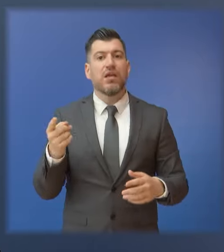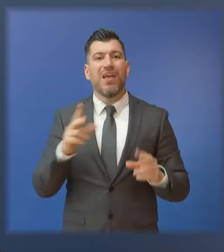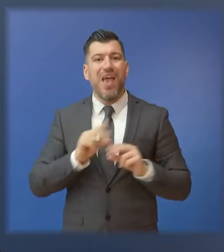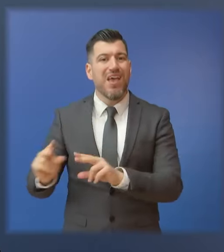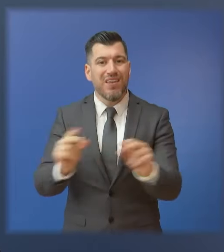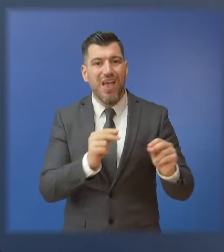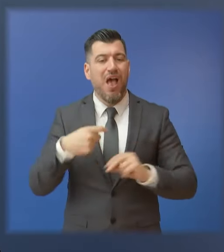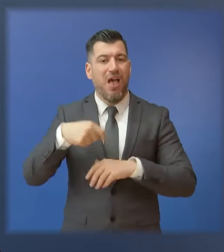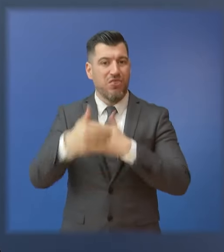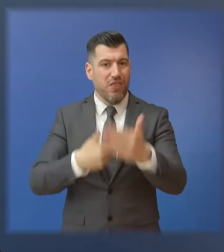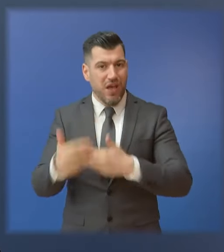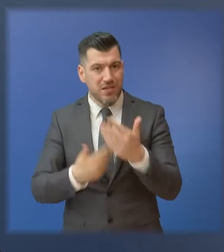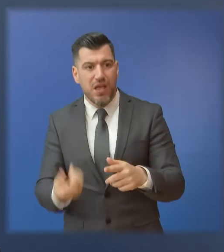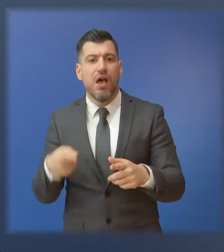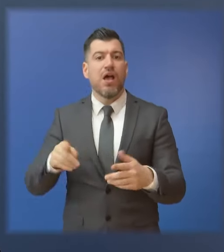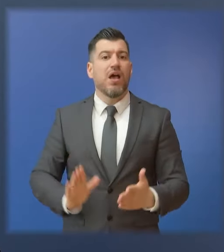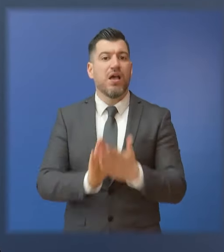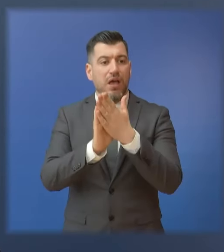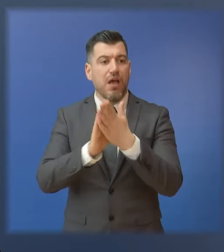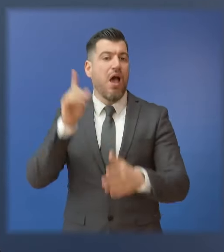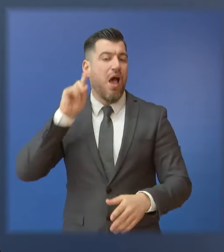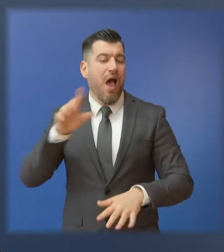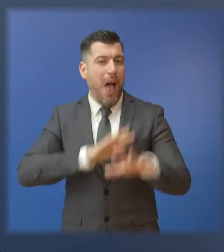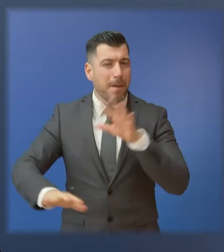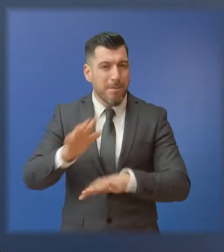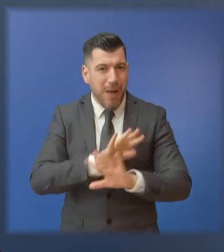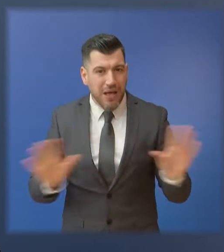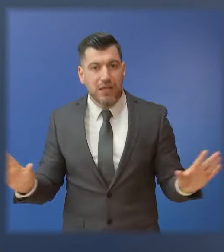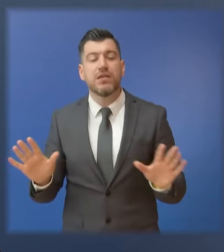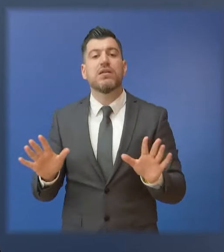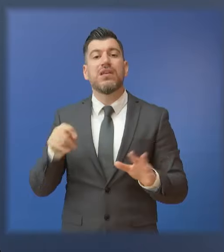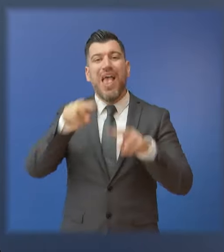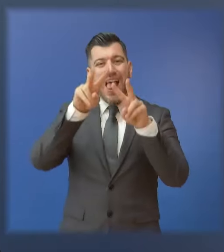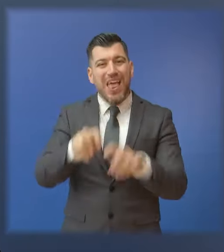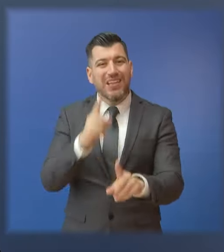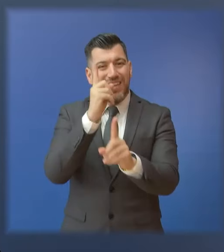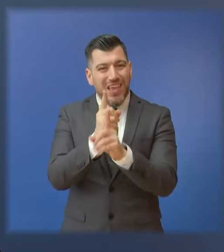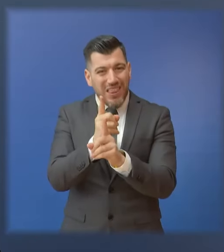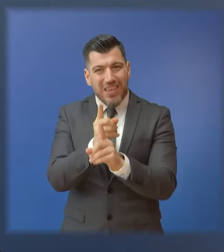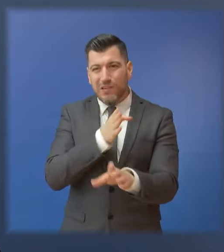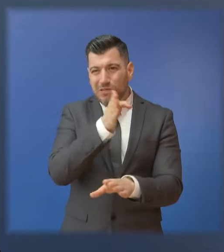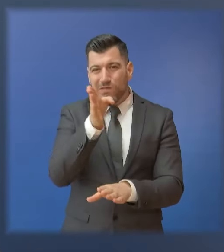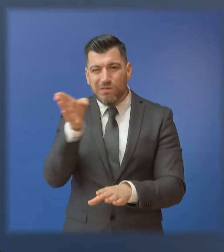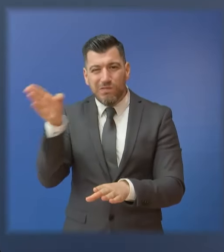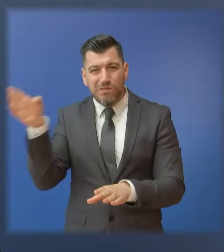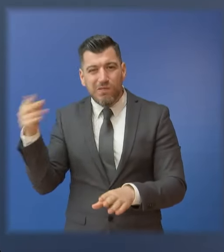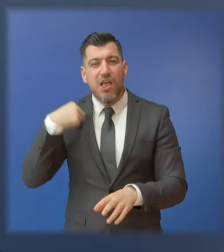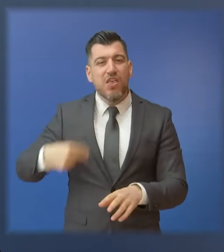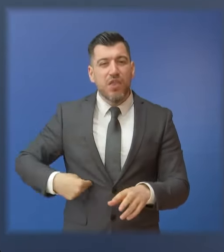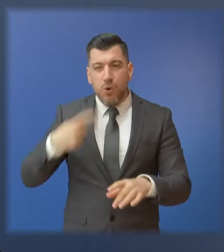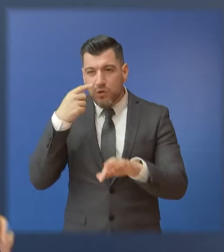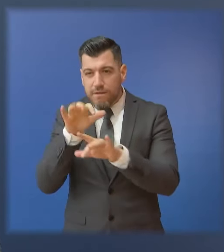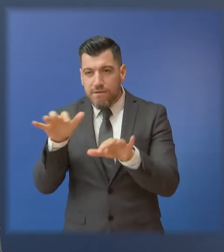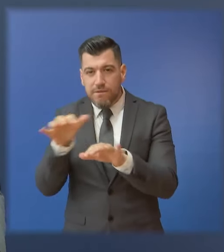στρατηγική καταπολέμησης της απάτης στο ταμείο ανάκαμψης η πρόσβαση ελεγκτών της εαδ σε δημόσιες βάσεις δεδομένων